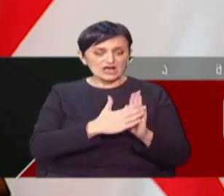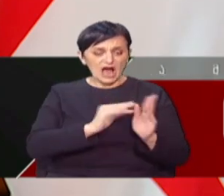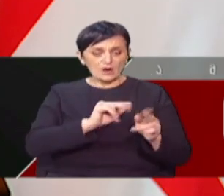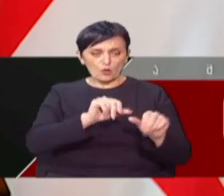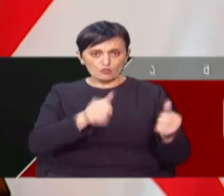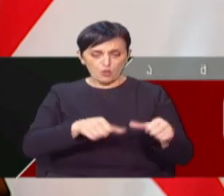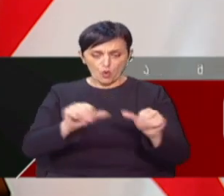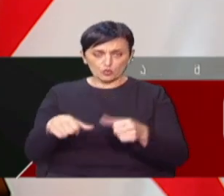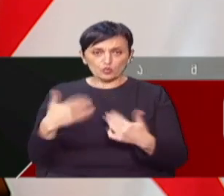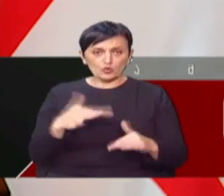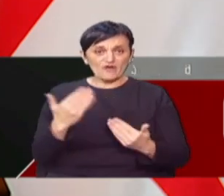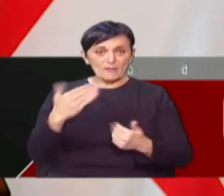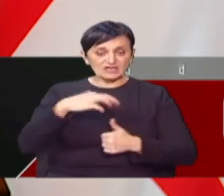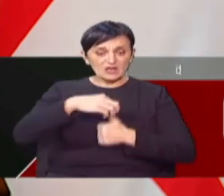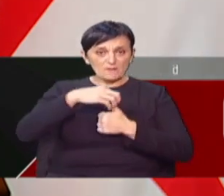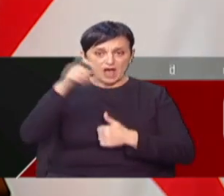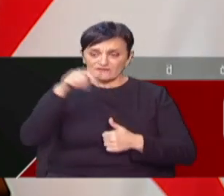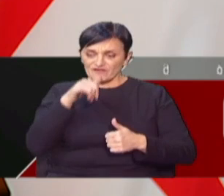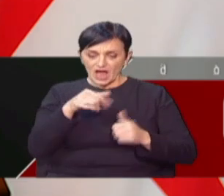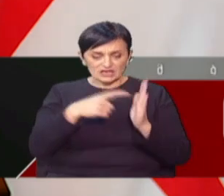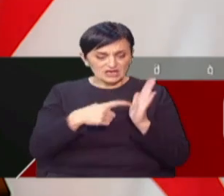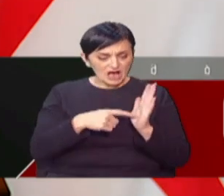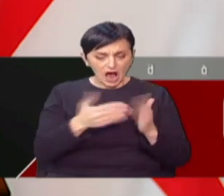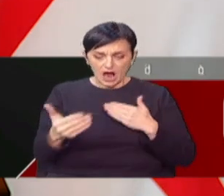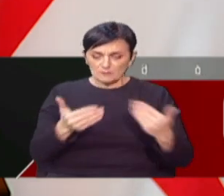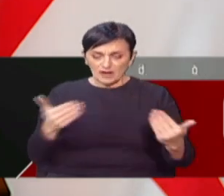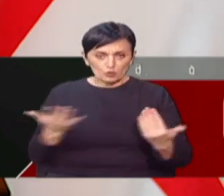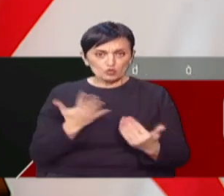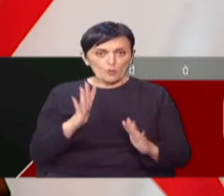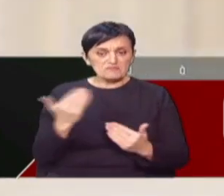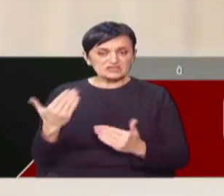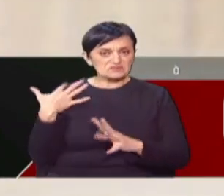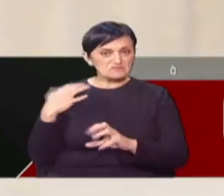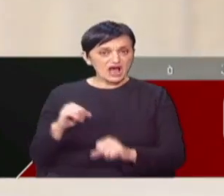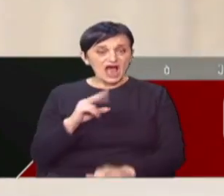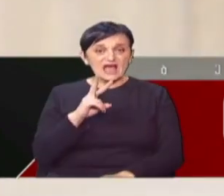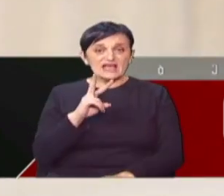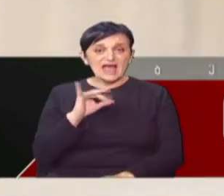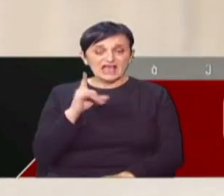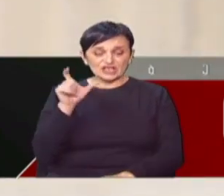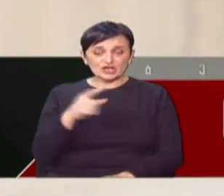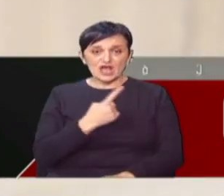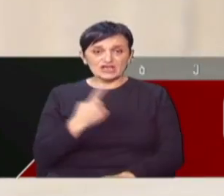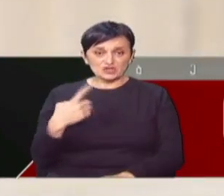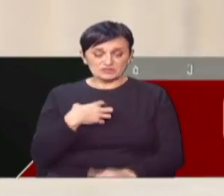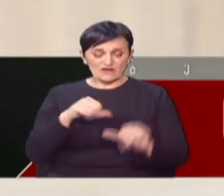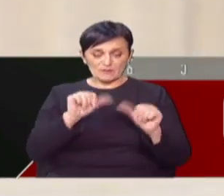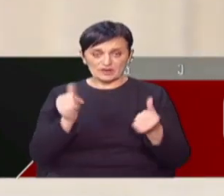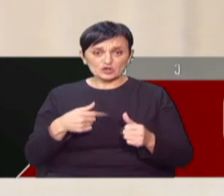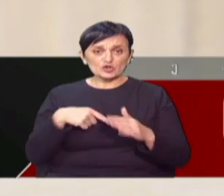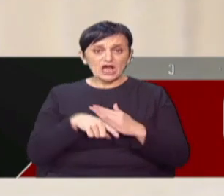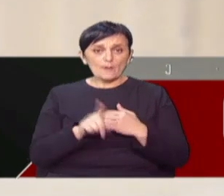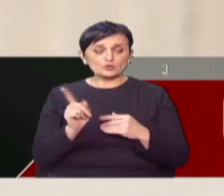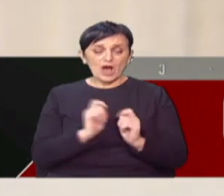sat salba tava duke mati beladis ki eğer gar koys romelim xare ikne ba misim xardam çet. Kesaraf şeyler serter tim tavarı pekora gam dinar kitan rom.